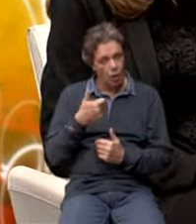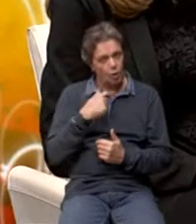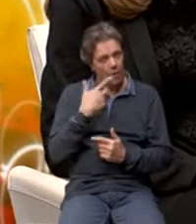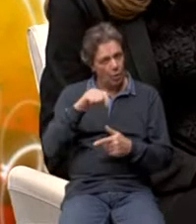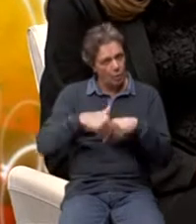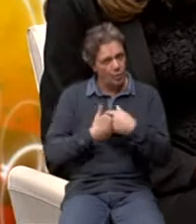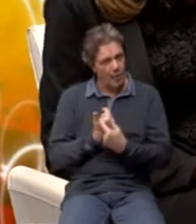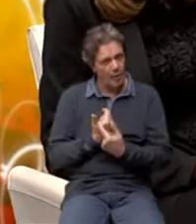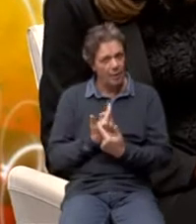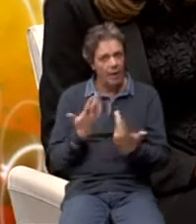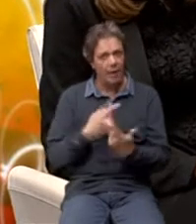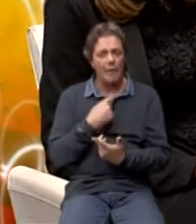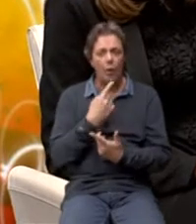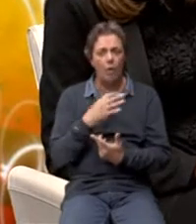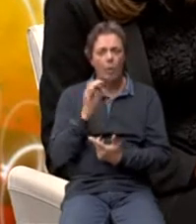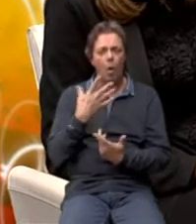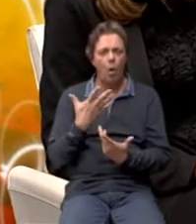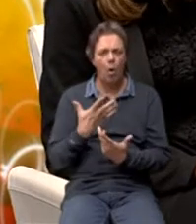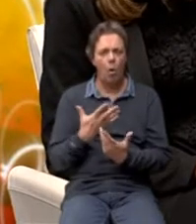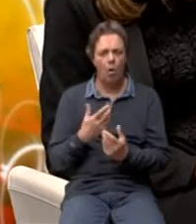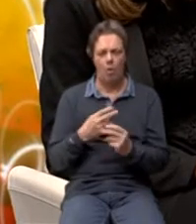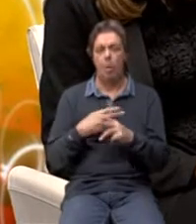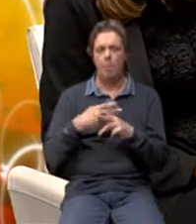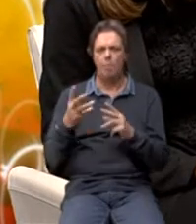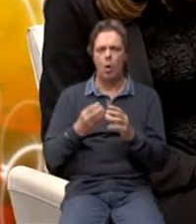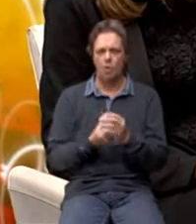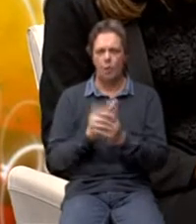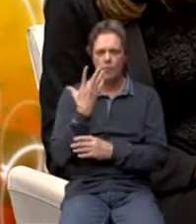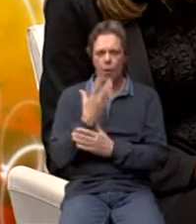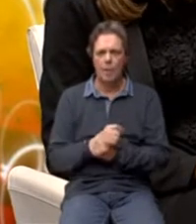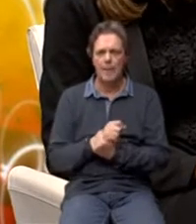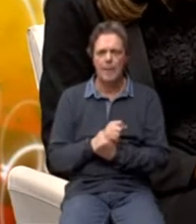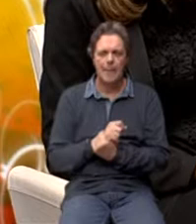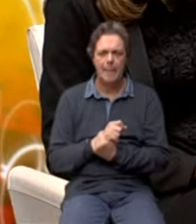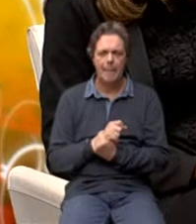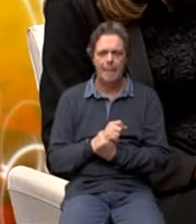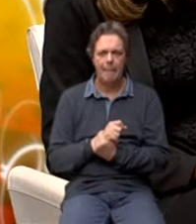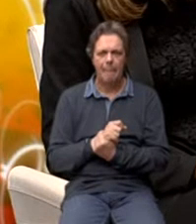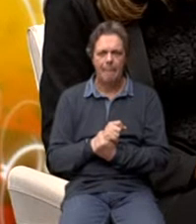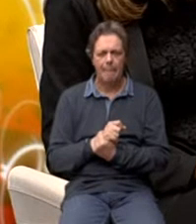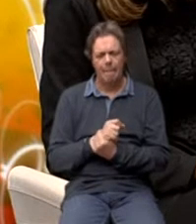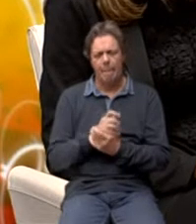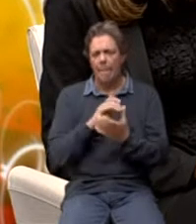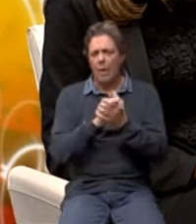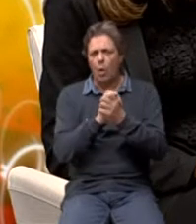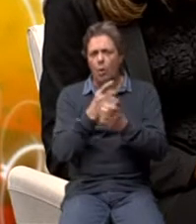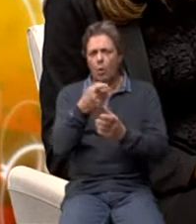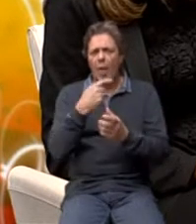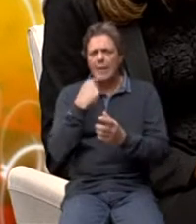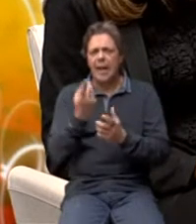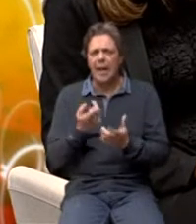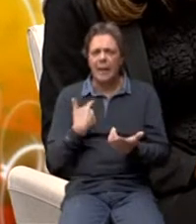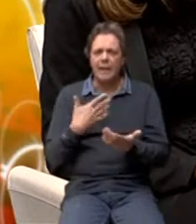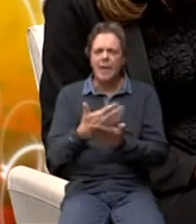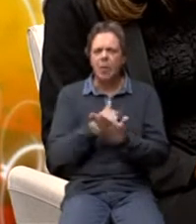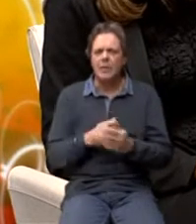I još bih rekao da kad govorimo o organskoj bioproizvodnji i tako dalje, ipak kolegica je rekla da se